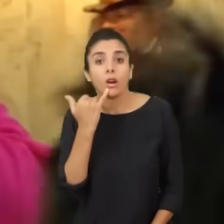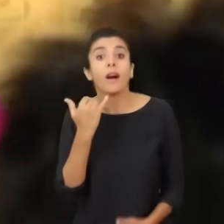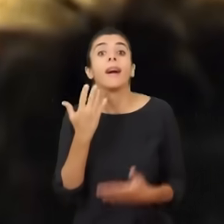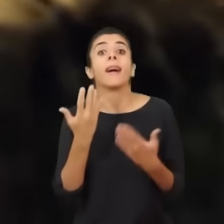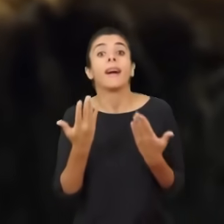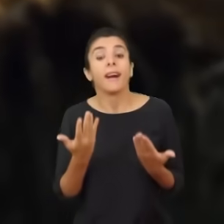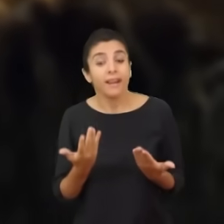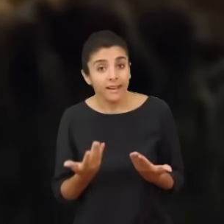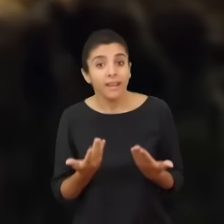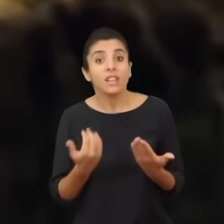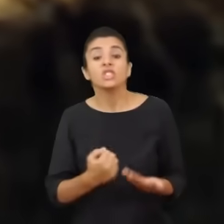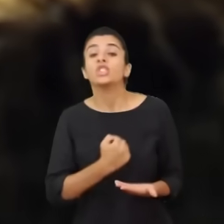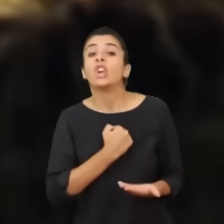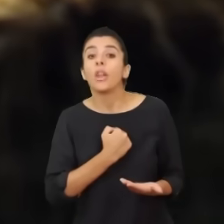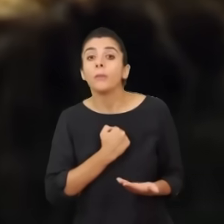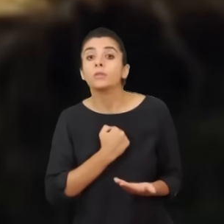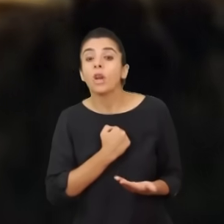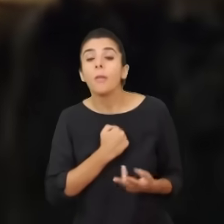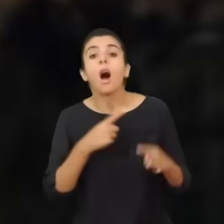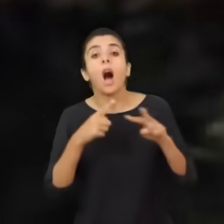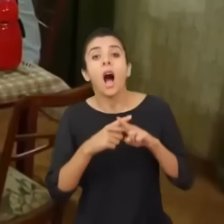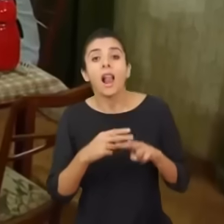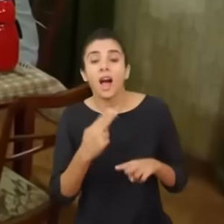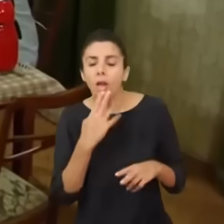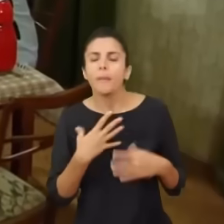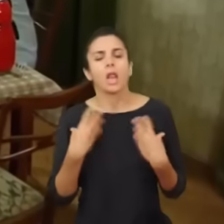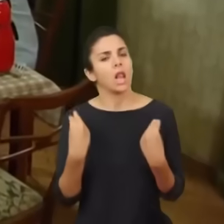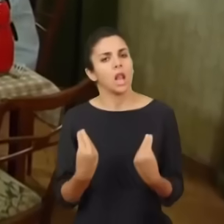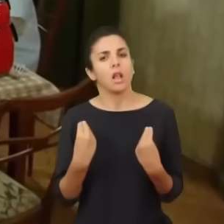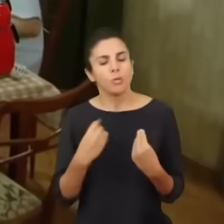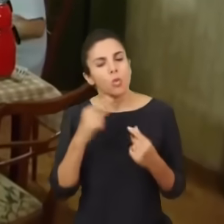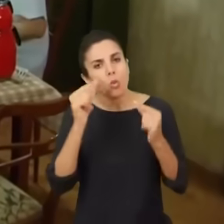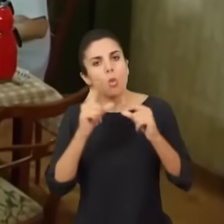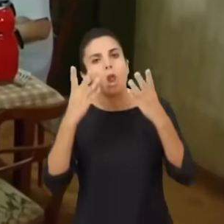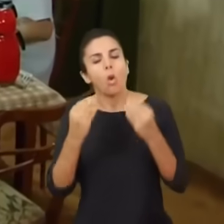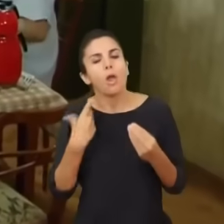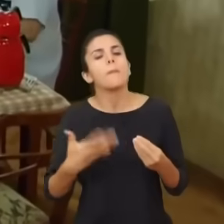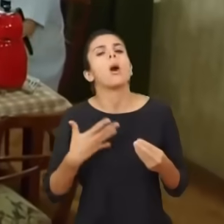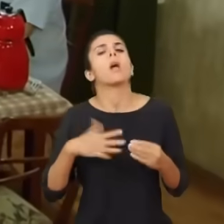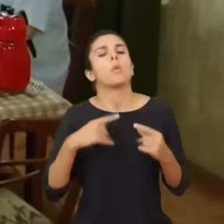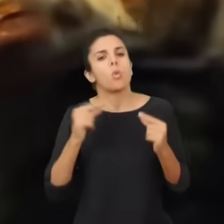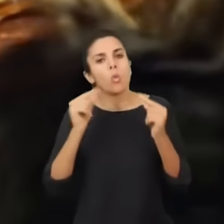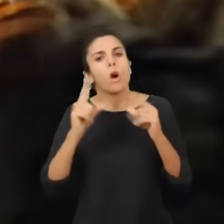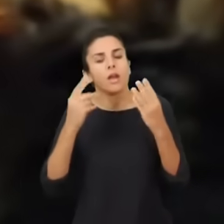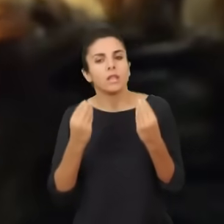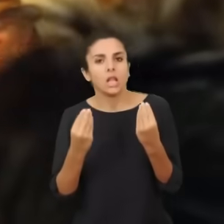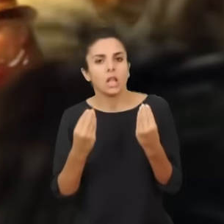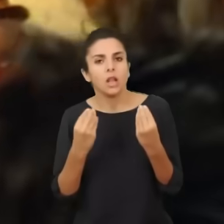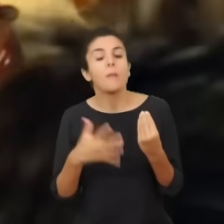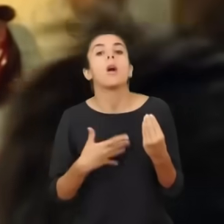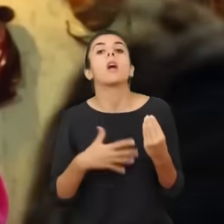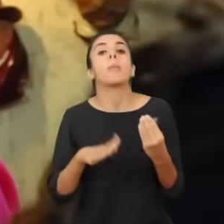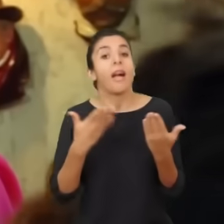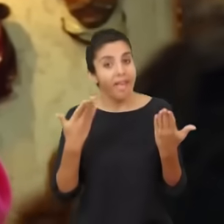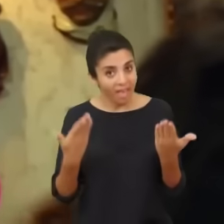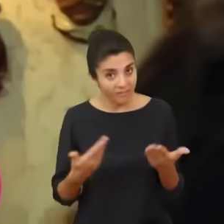Ha, ha. Canım, canım, Aylancığım. İyiyiz, iyiyiz, iyiyiz. Uyandık, uyandık. Merak etmeyin. Merak etmeyin.